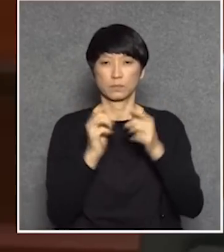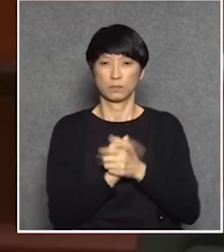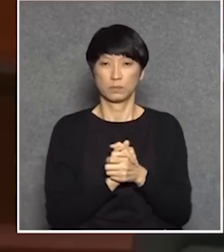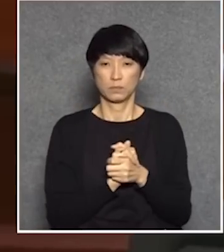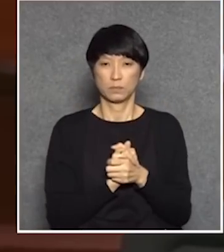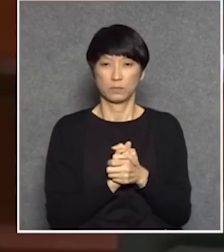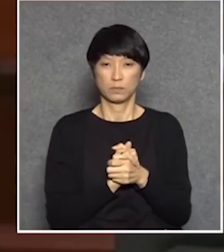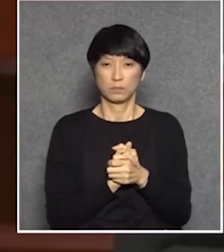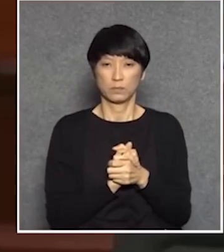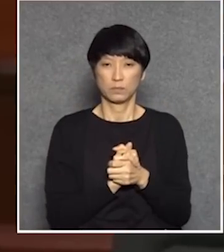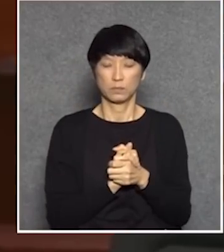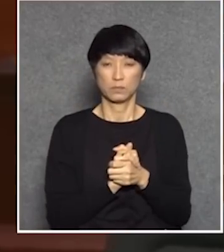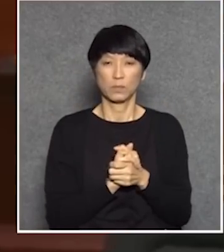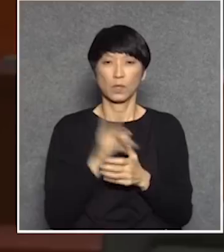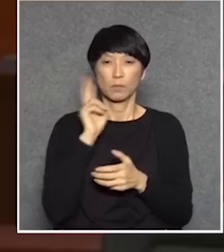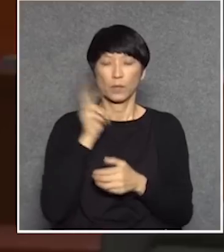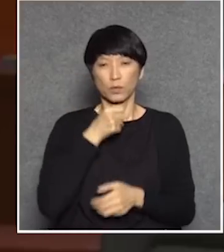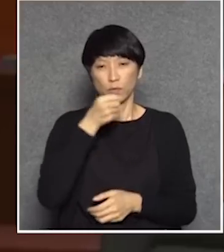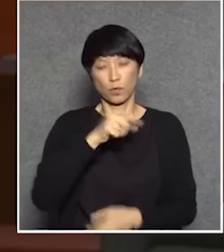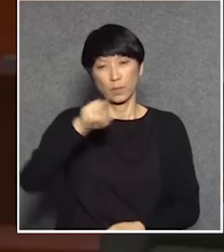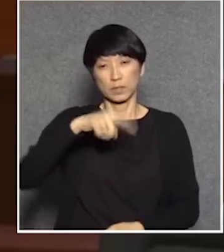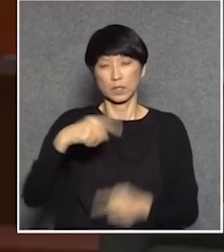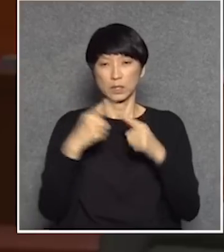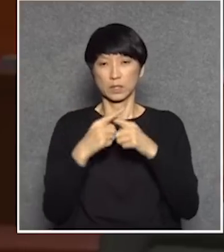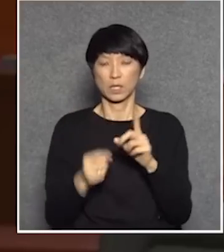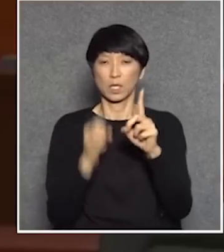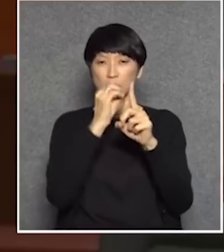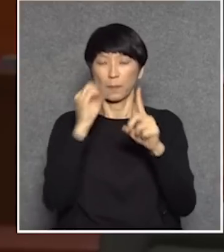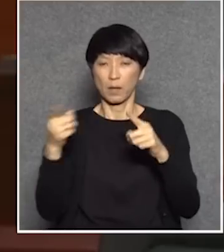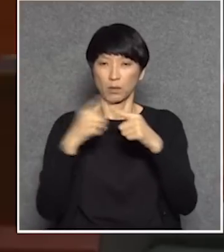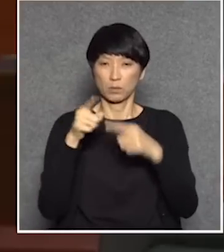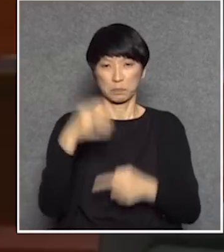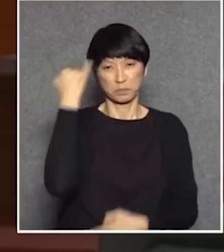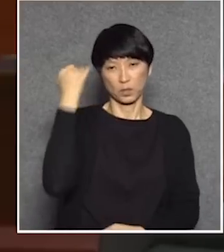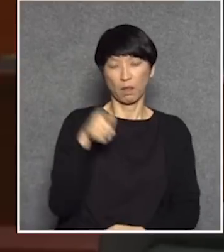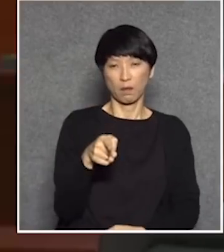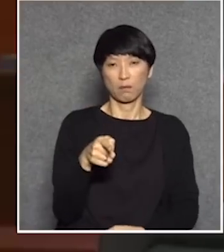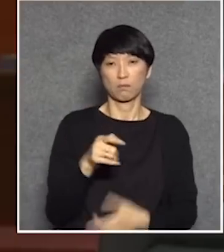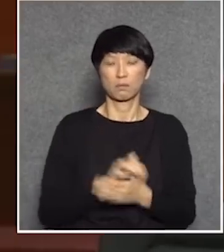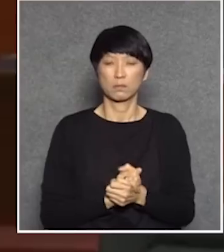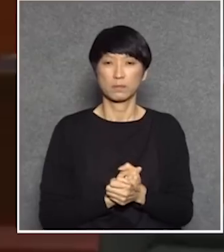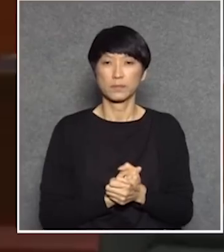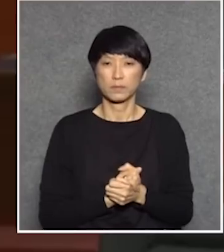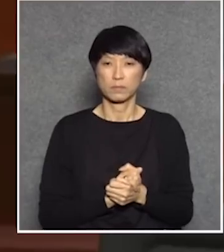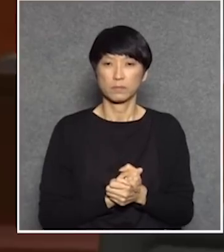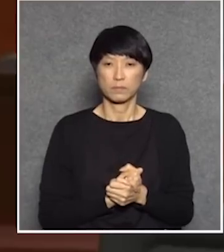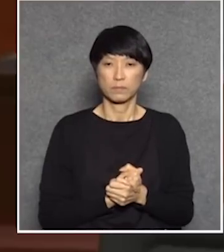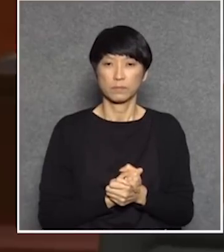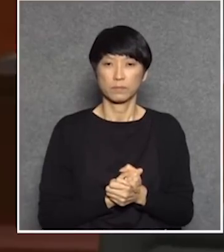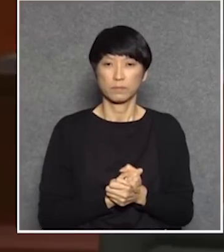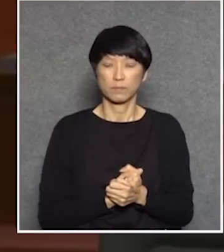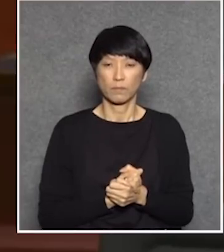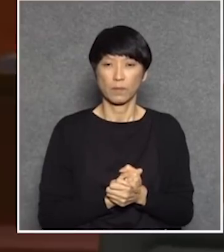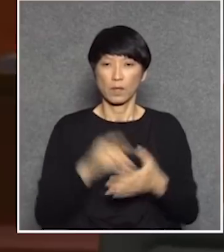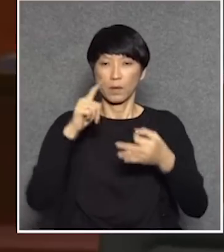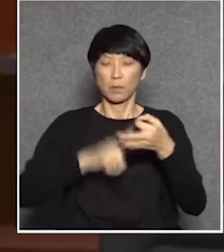即係譬如佢訪問千零人，咪100個人識得你都冇，係咪？咁啊，知名度